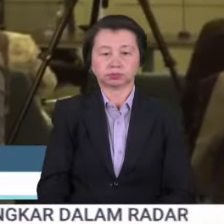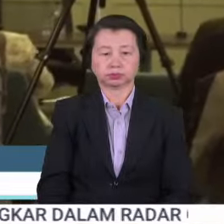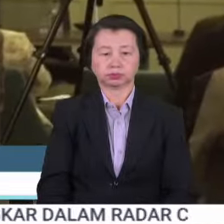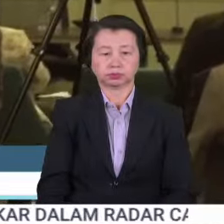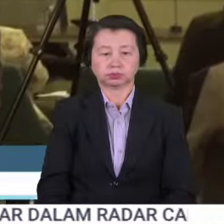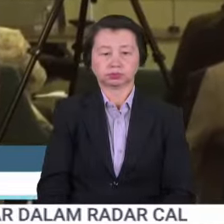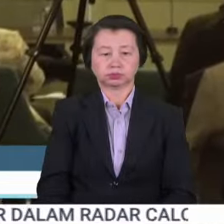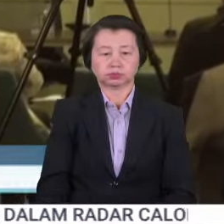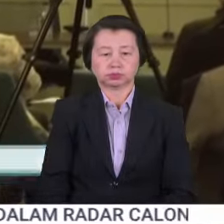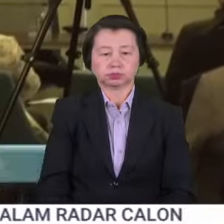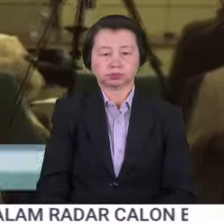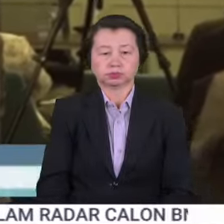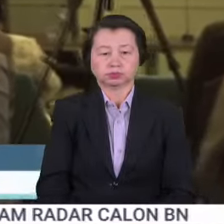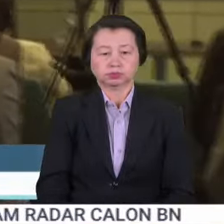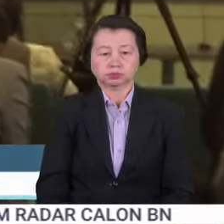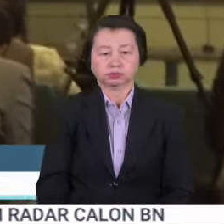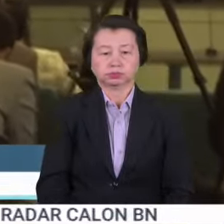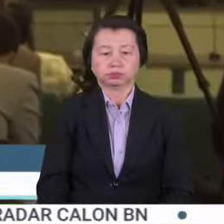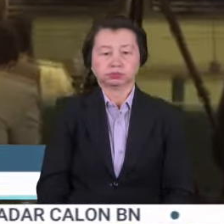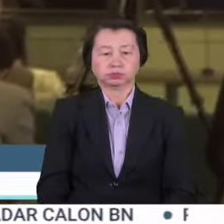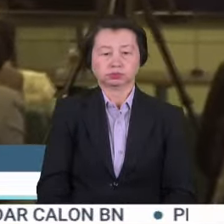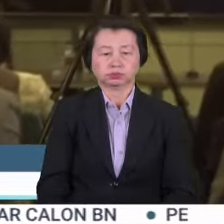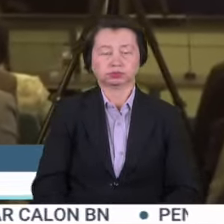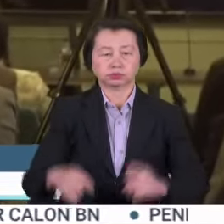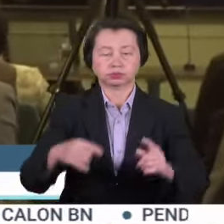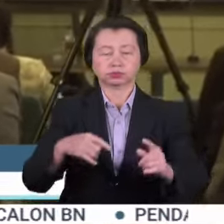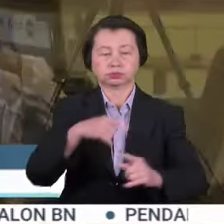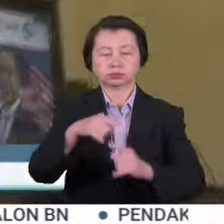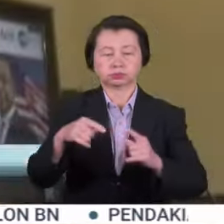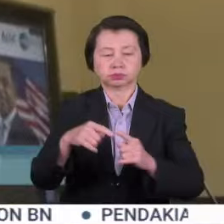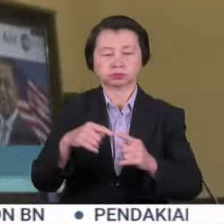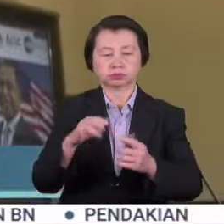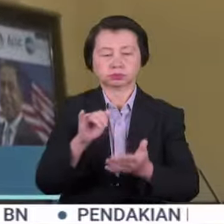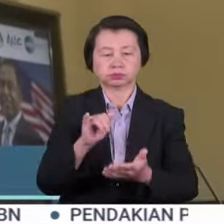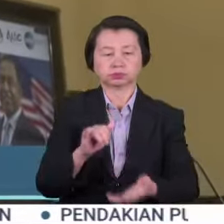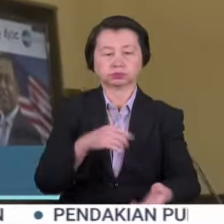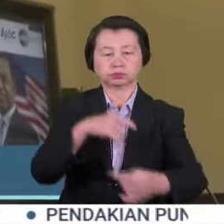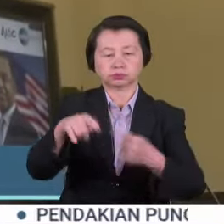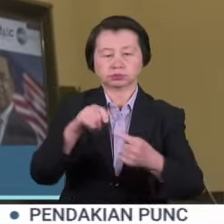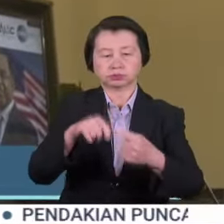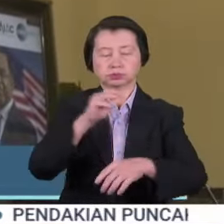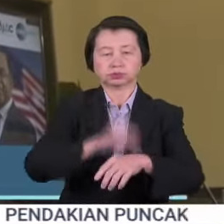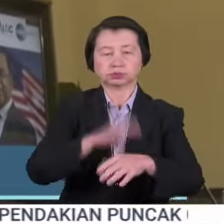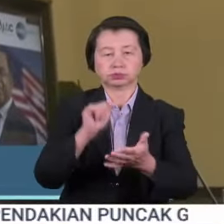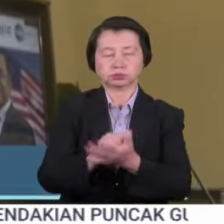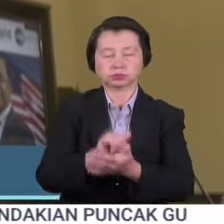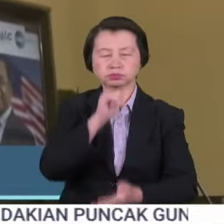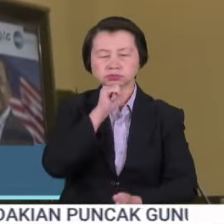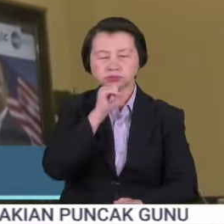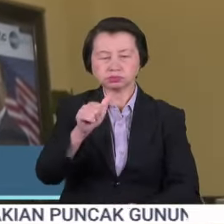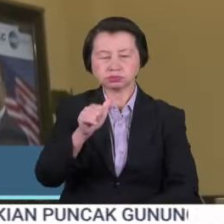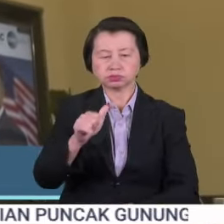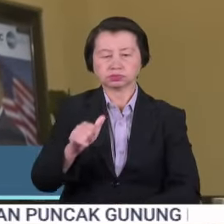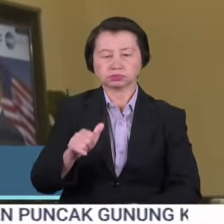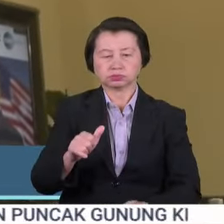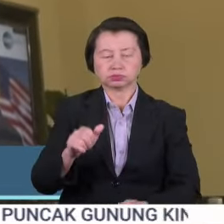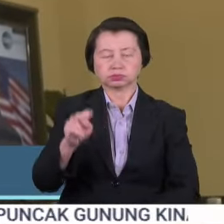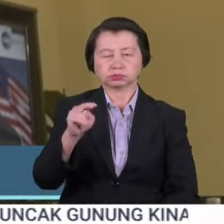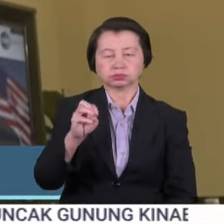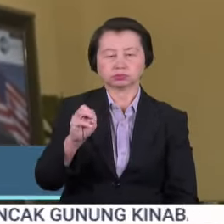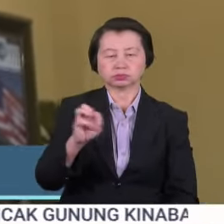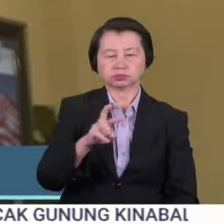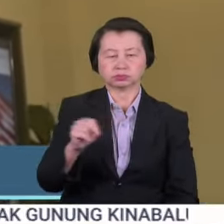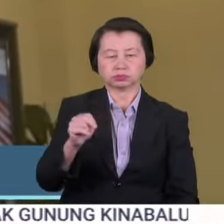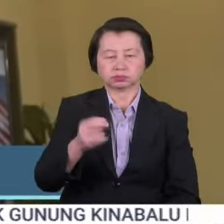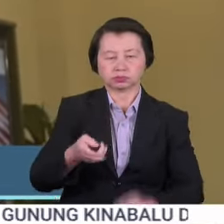At a time where common norms, values and practices are increasingly at